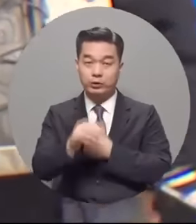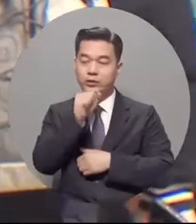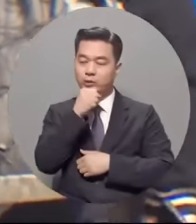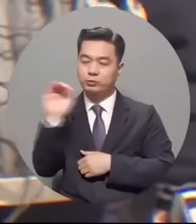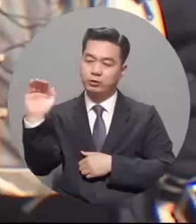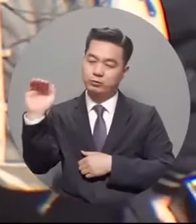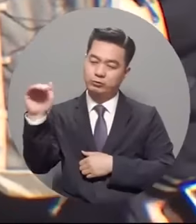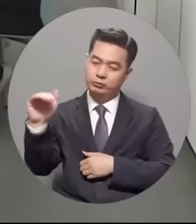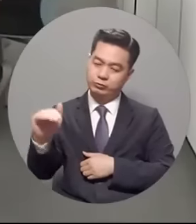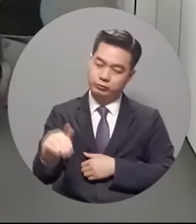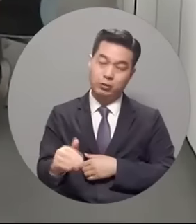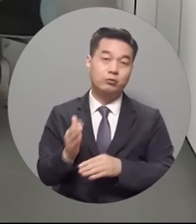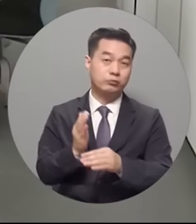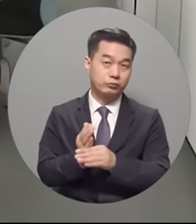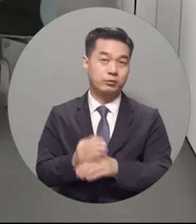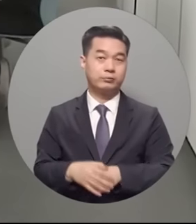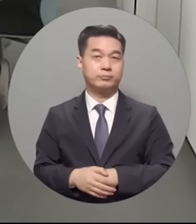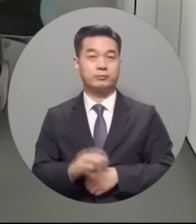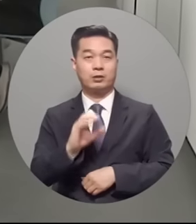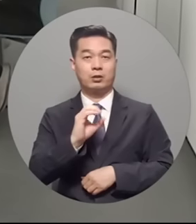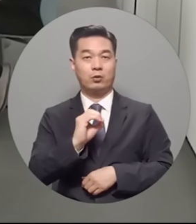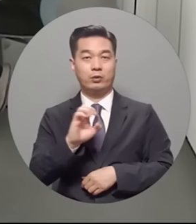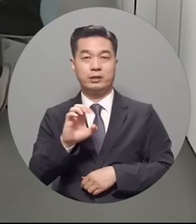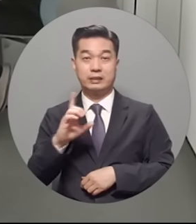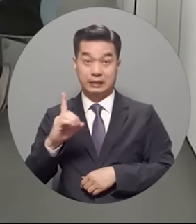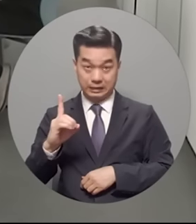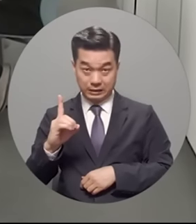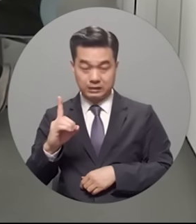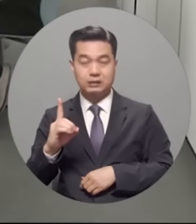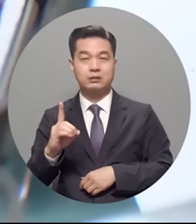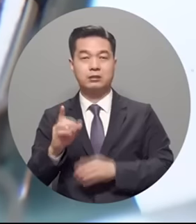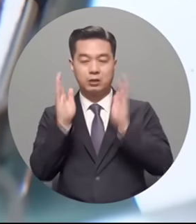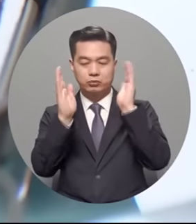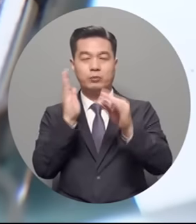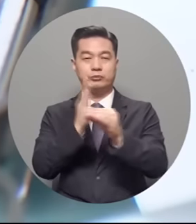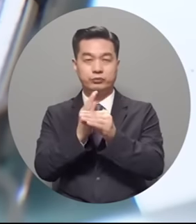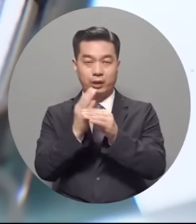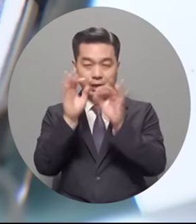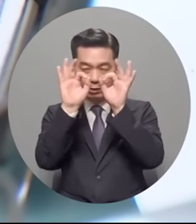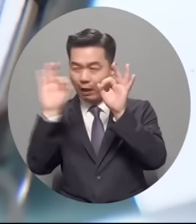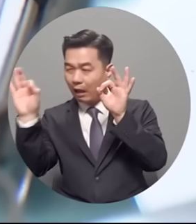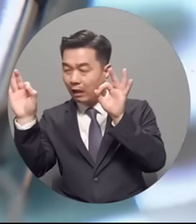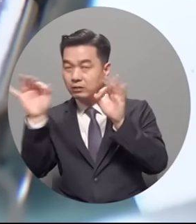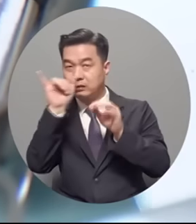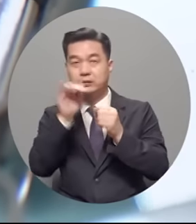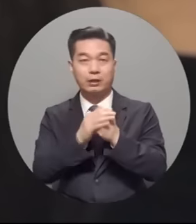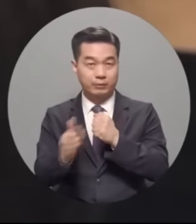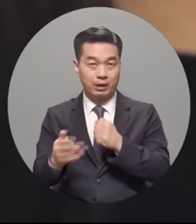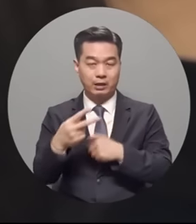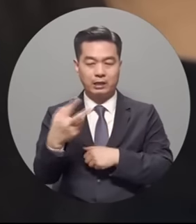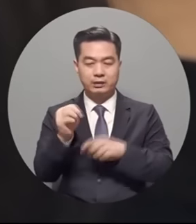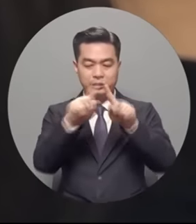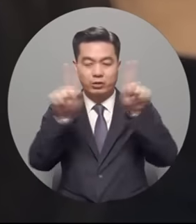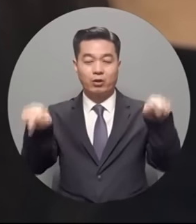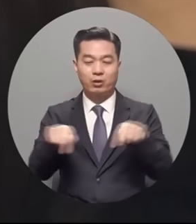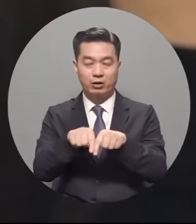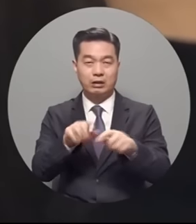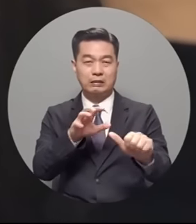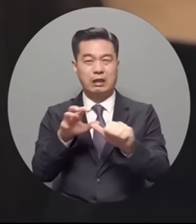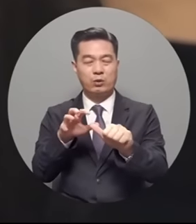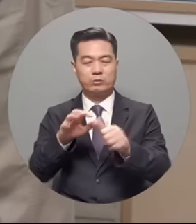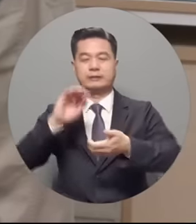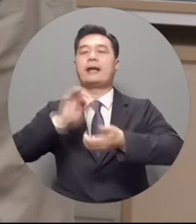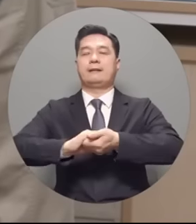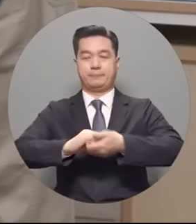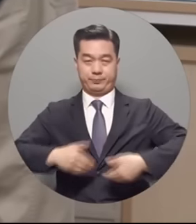하락하는 추세입니다. OECD는 특히 수업 중에 주의력을 분산시킬 수 있다며 디지털 기기 사용을 제한하도록 권고하고